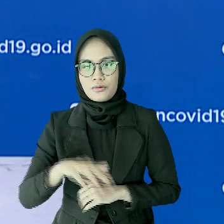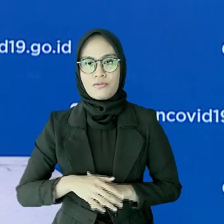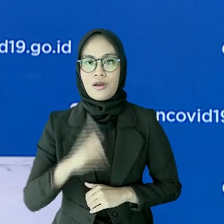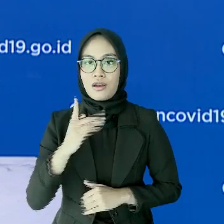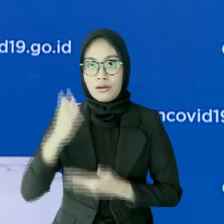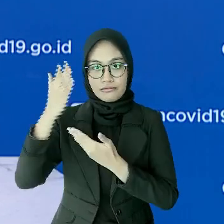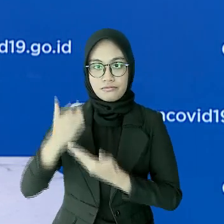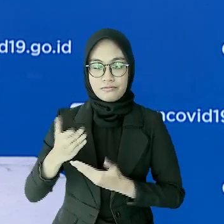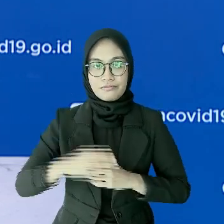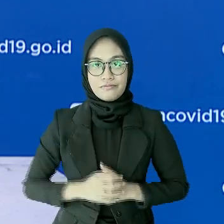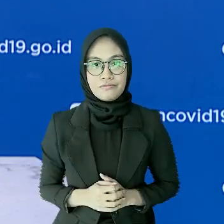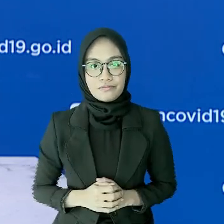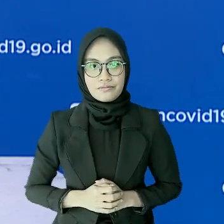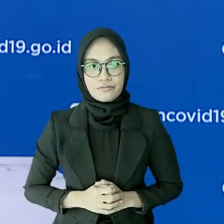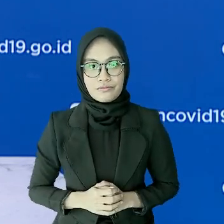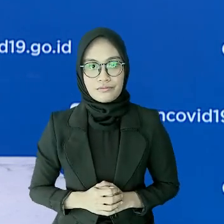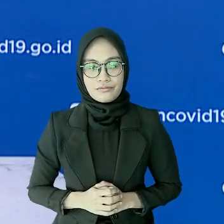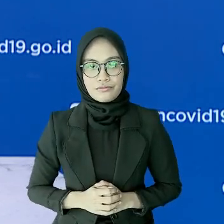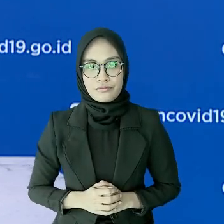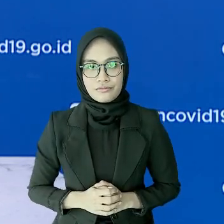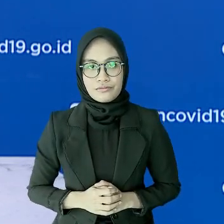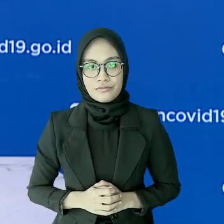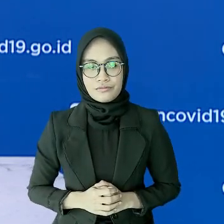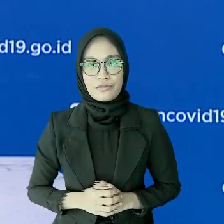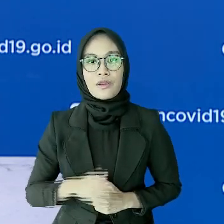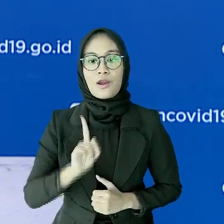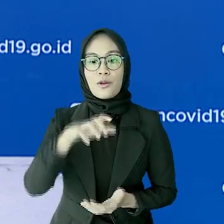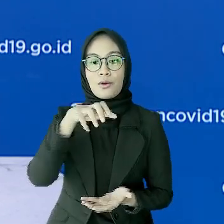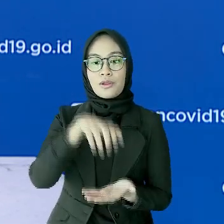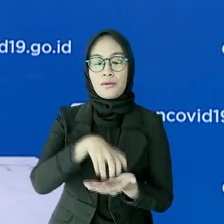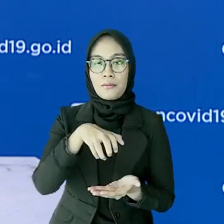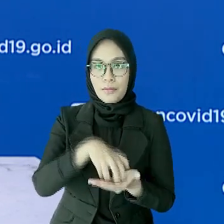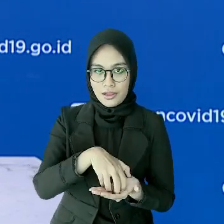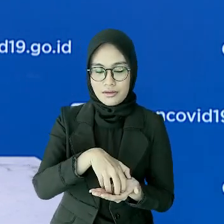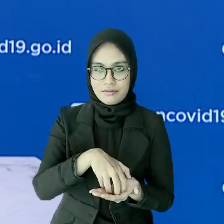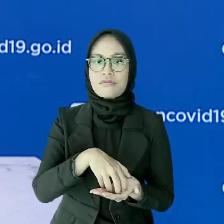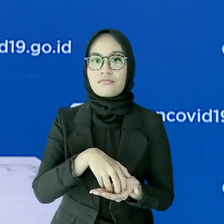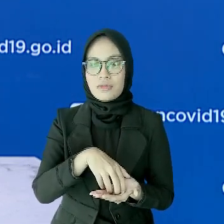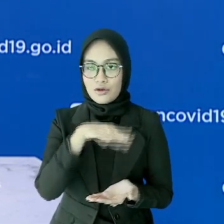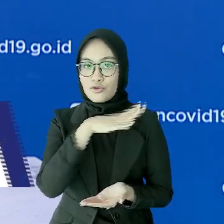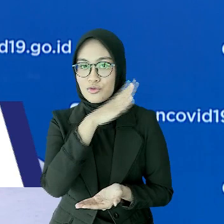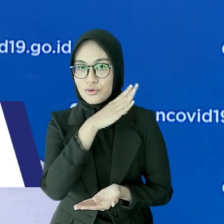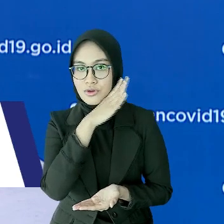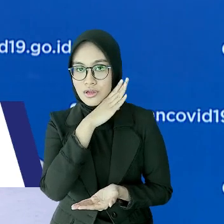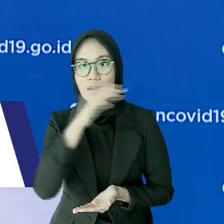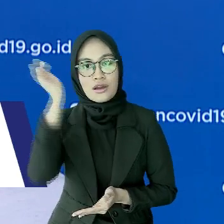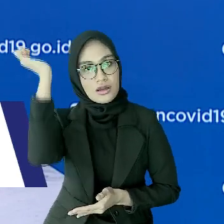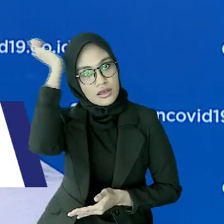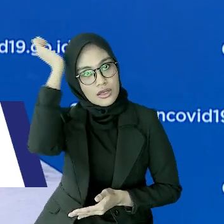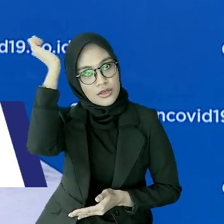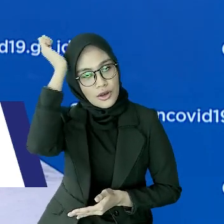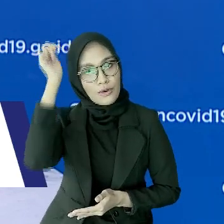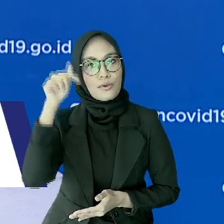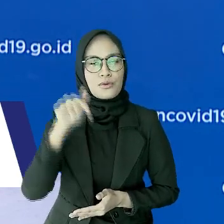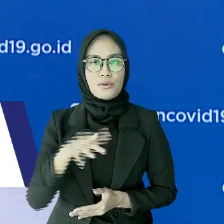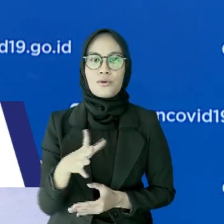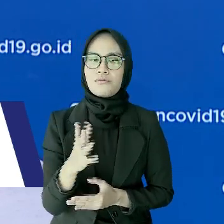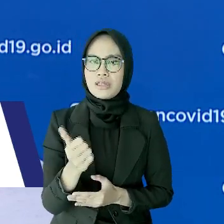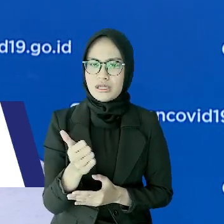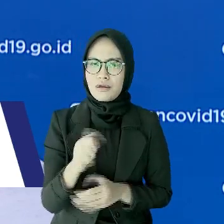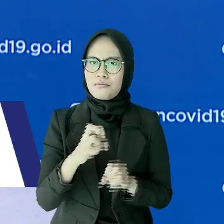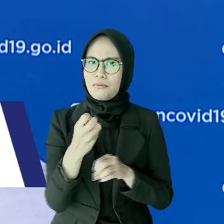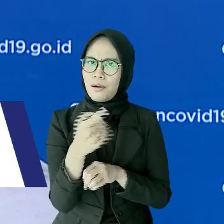berikut. Untuk tempat ibadah yang berlokasi di zona hijau dan kuning dapat beroperasi dengan